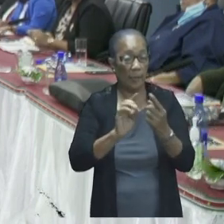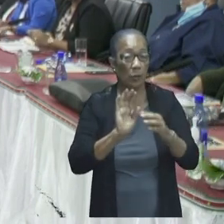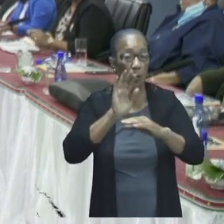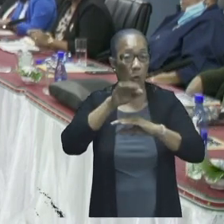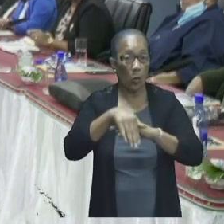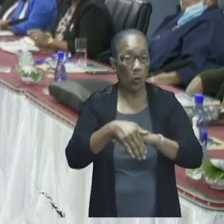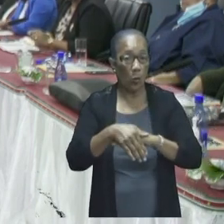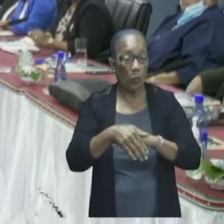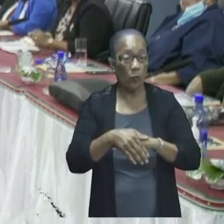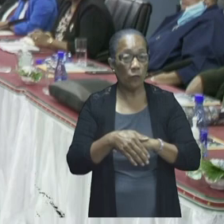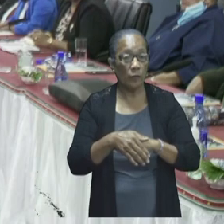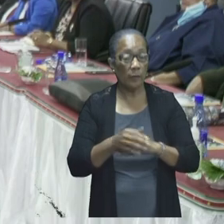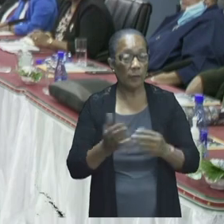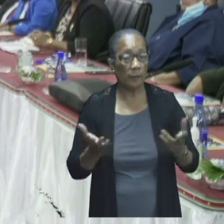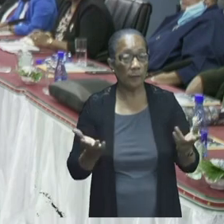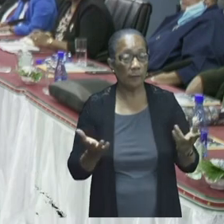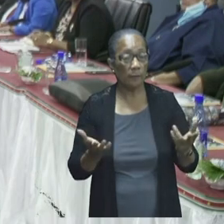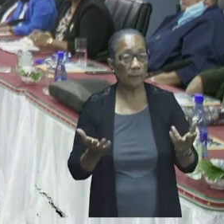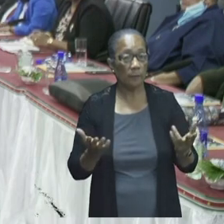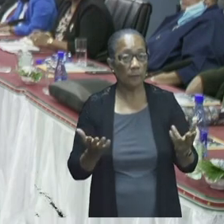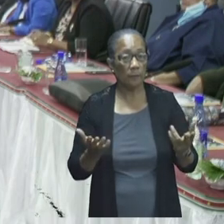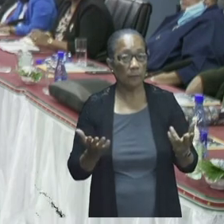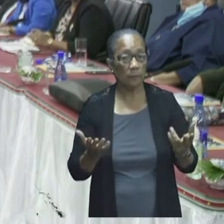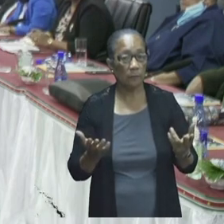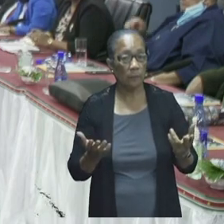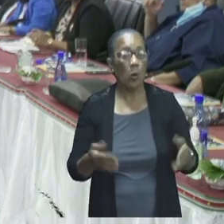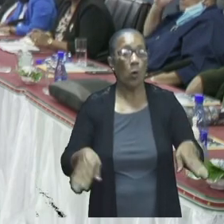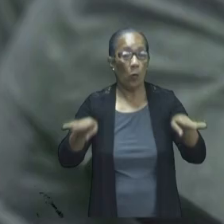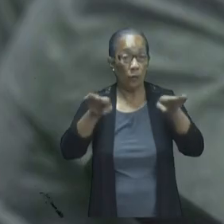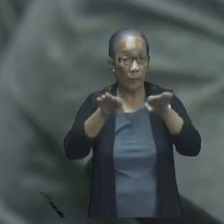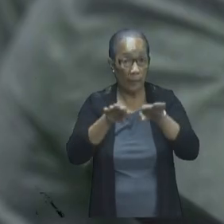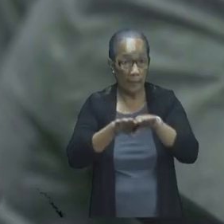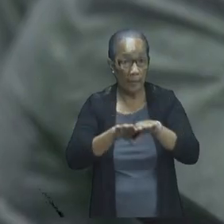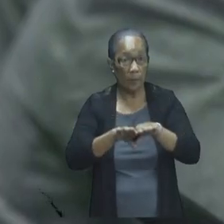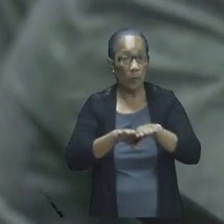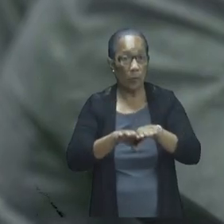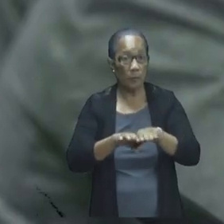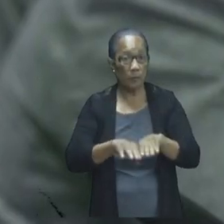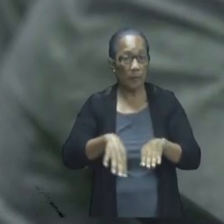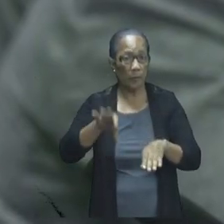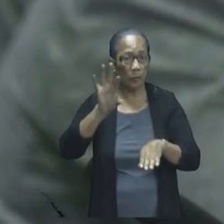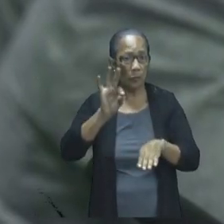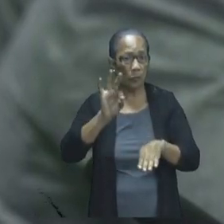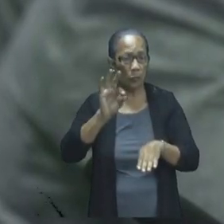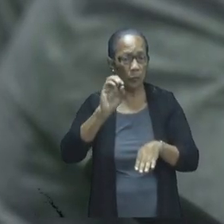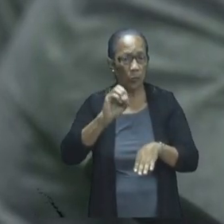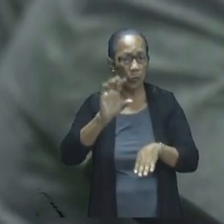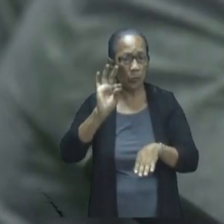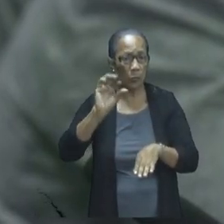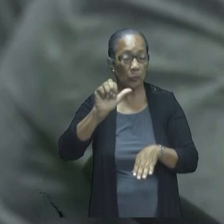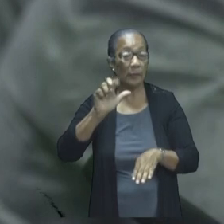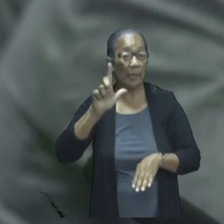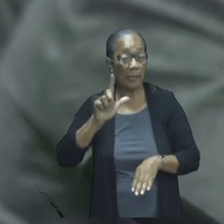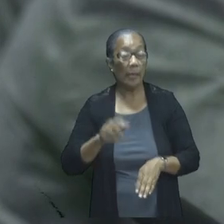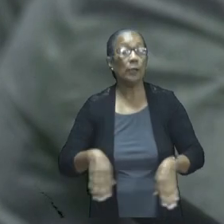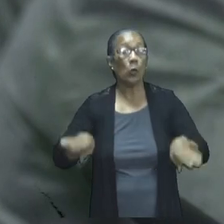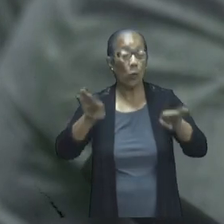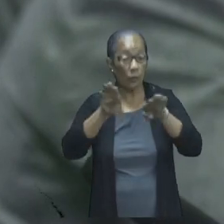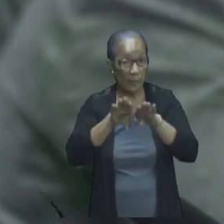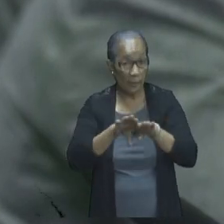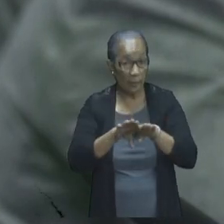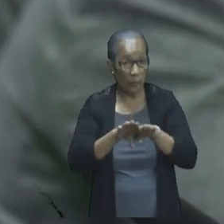stand van zaken met betrekking tot de overeenkomst met tot puin die overeenkomst die had